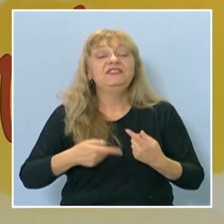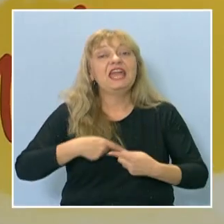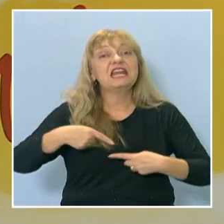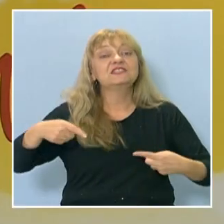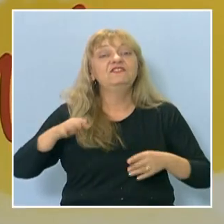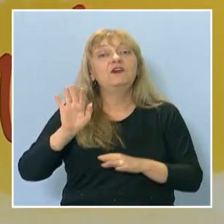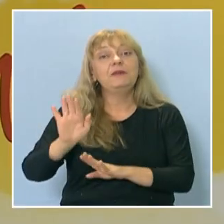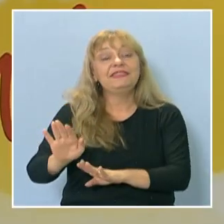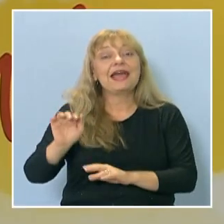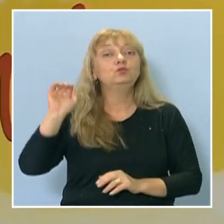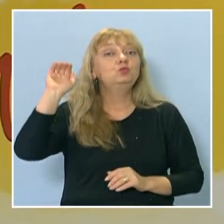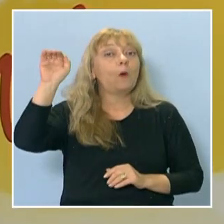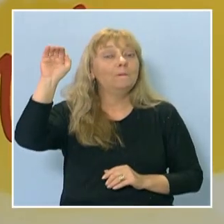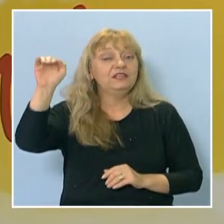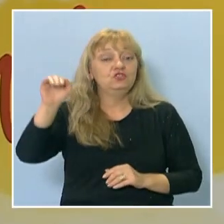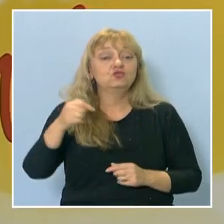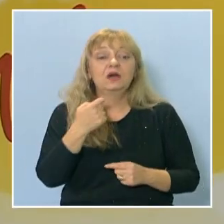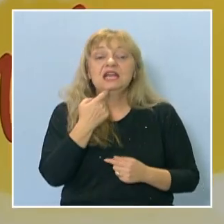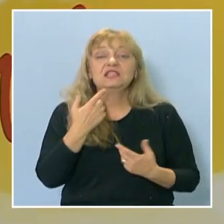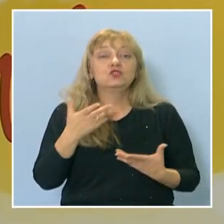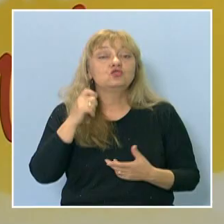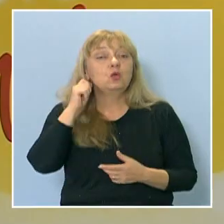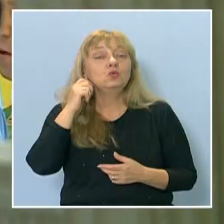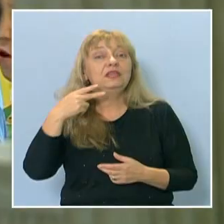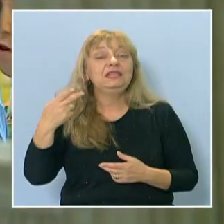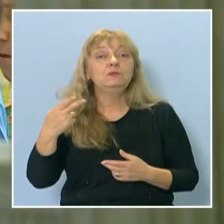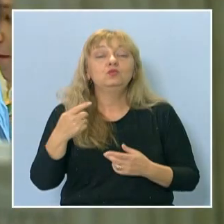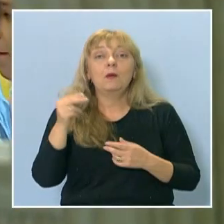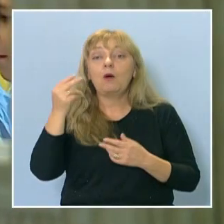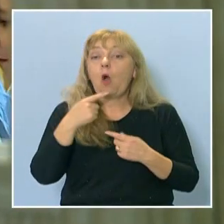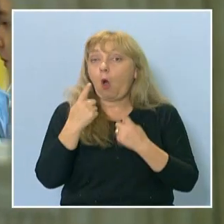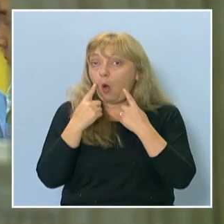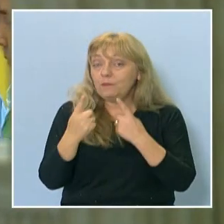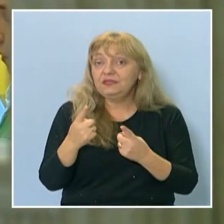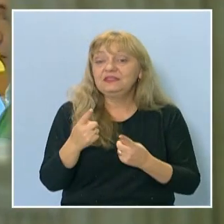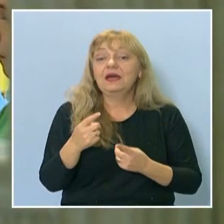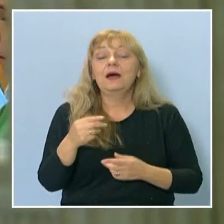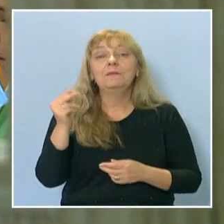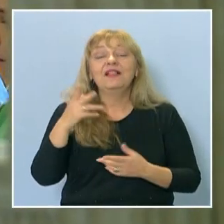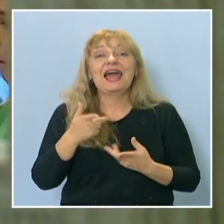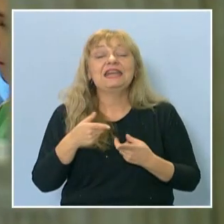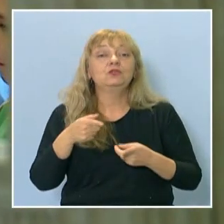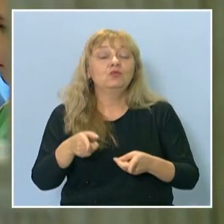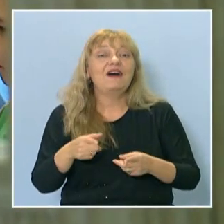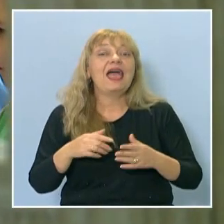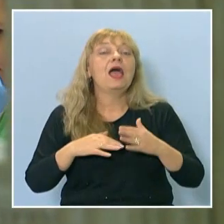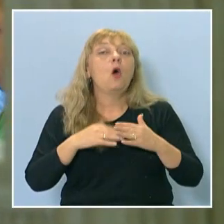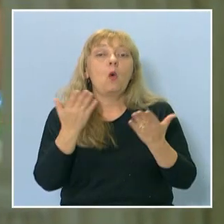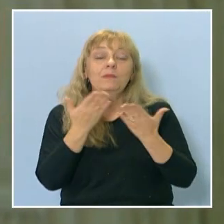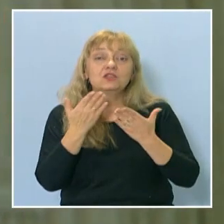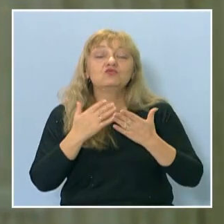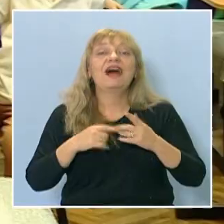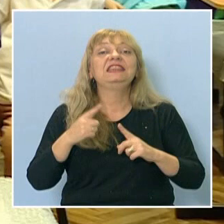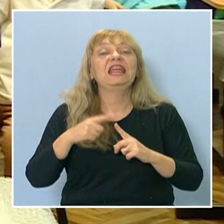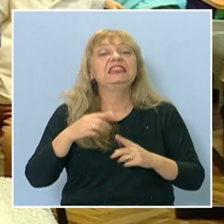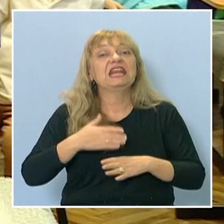бъдеще. Защото името ни е Опит с България сърцето. Като опит това е акроним от образование, практика, традиции и